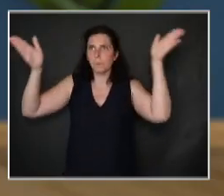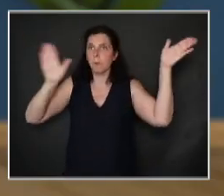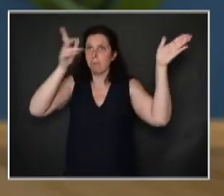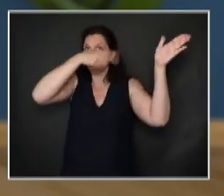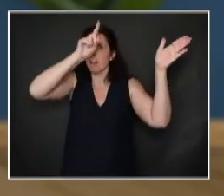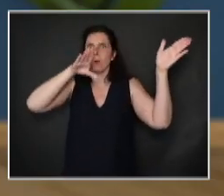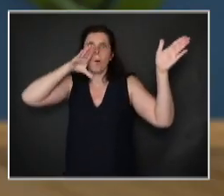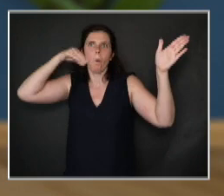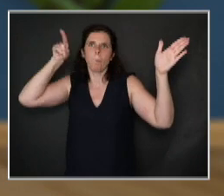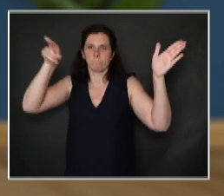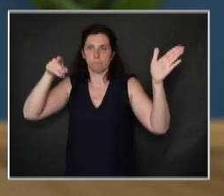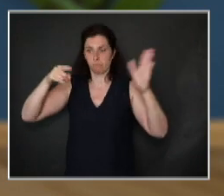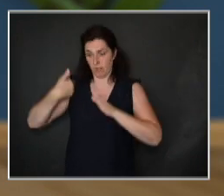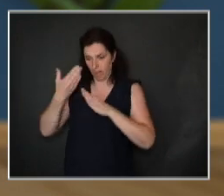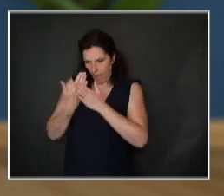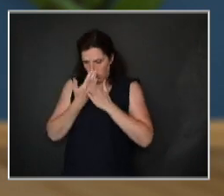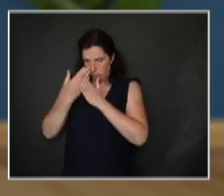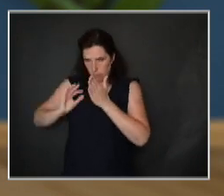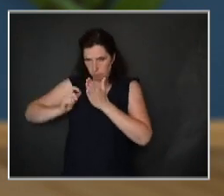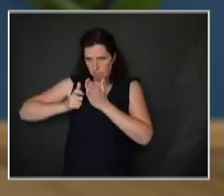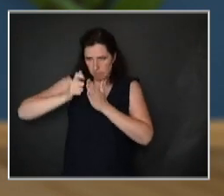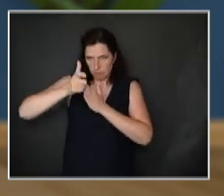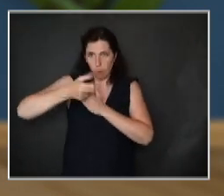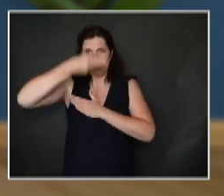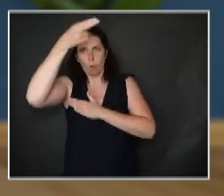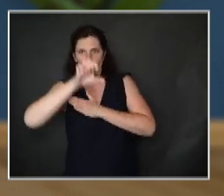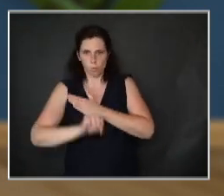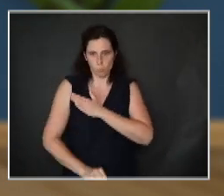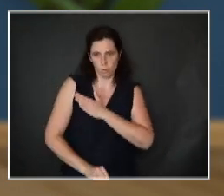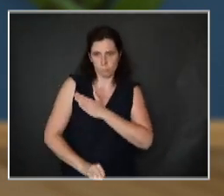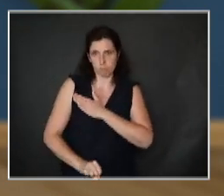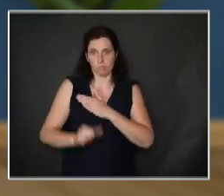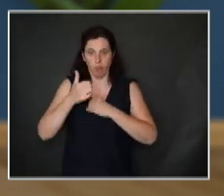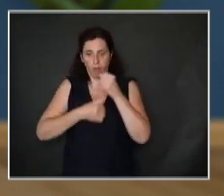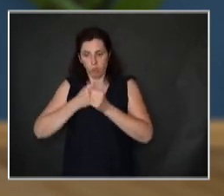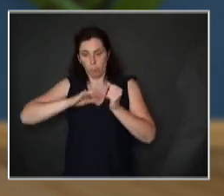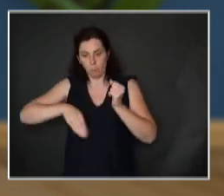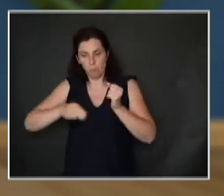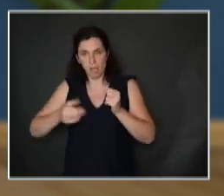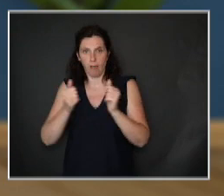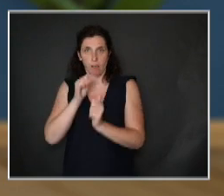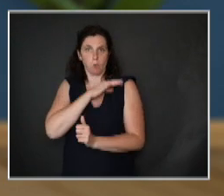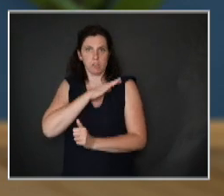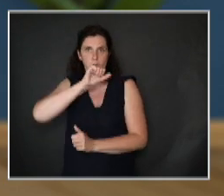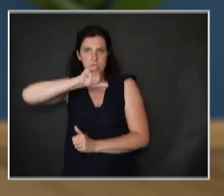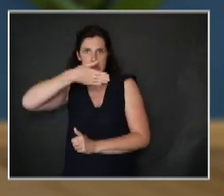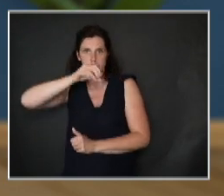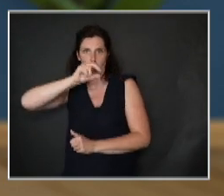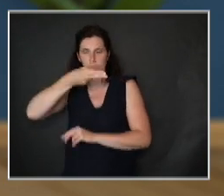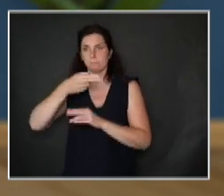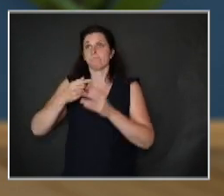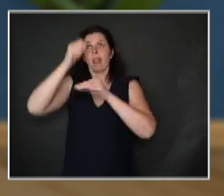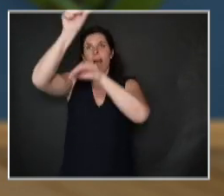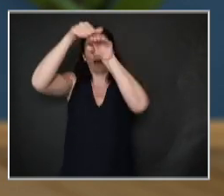Son cursus a fait le Nord et le Sud, un an à Montpellier avec le professeur Lucien Simon, un an à Lille